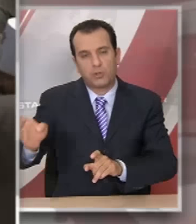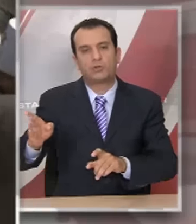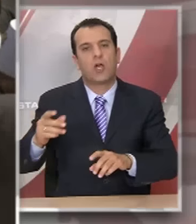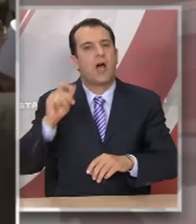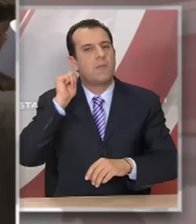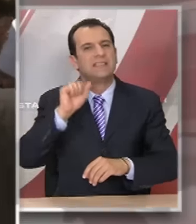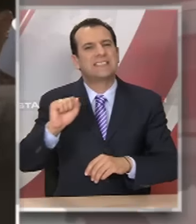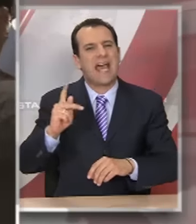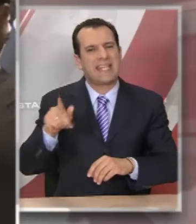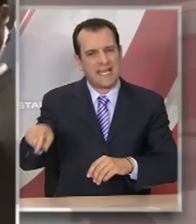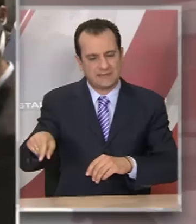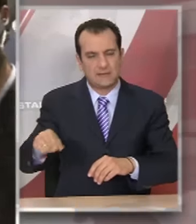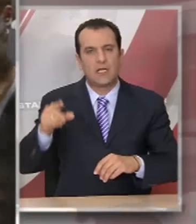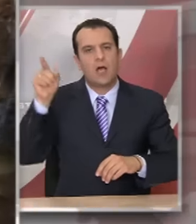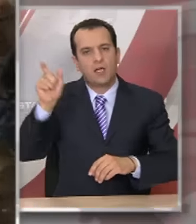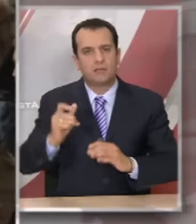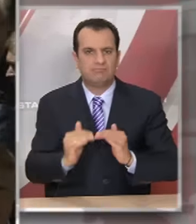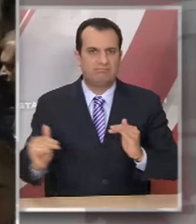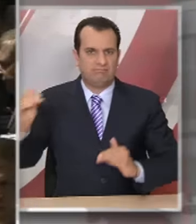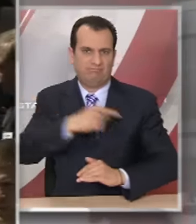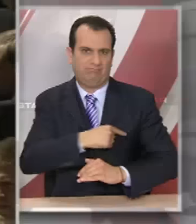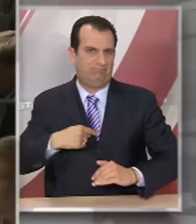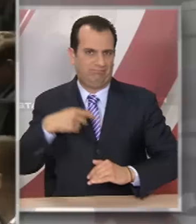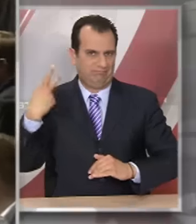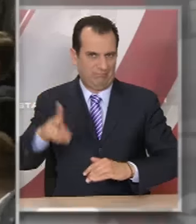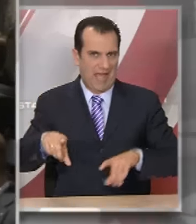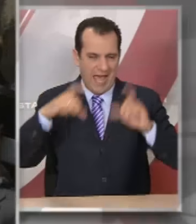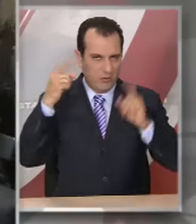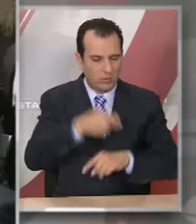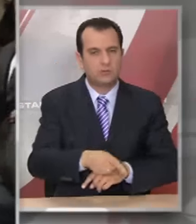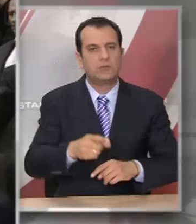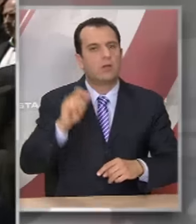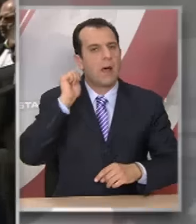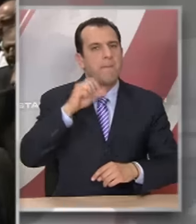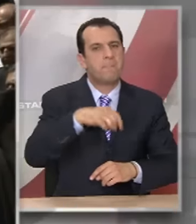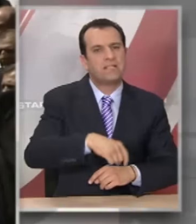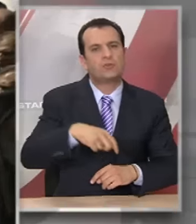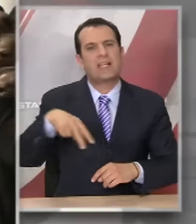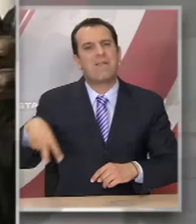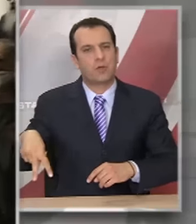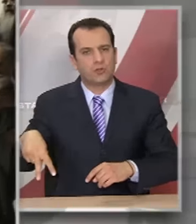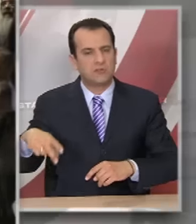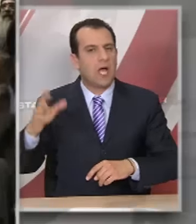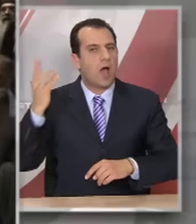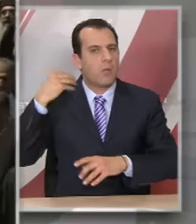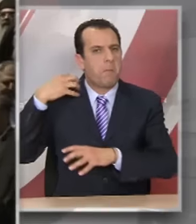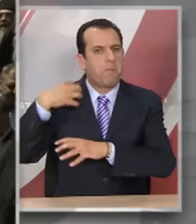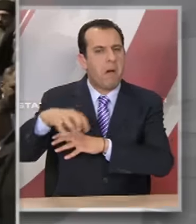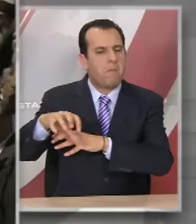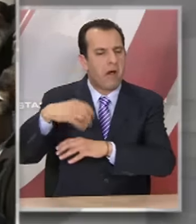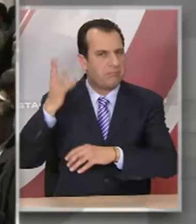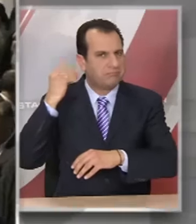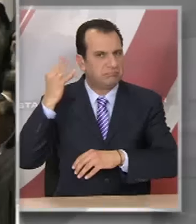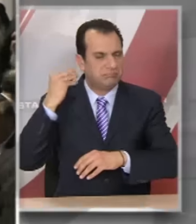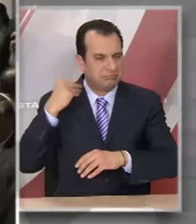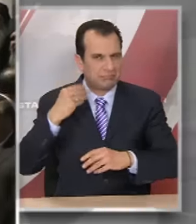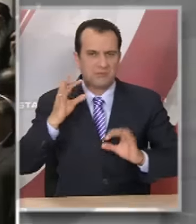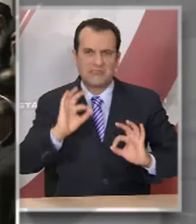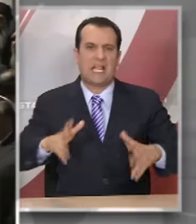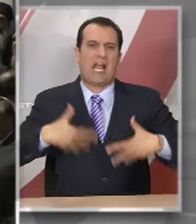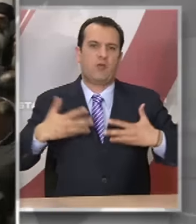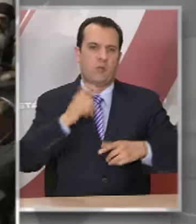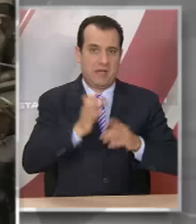Καριές, όπου τον υποδέχθηκε ο πρωτοεπιστάτης Παύλος Λαβρεώτης, ενώ να πούμε ότι έκρουαν χαρμόσυνα οι καμπάνες του πρωτάτου λόγω της άφηξής του. Ο Βλαντιμίρ Πούτιν